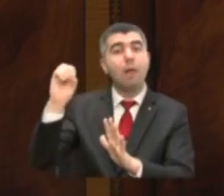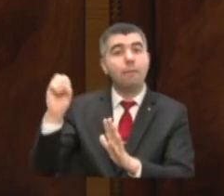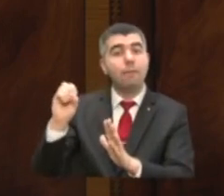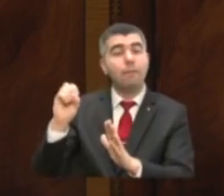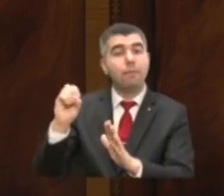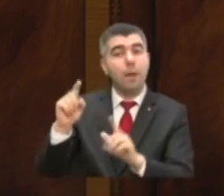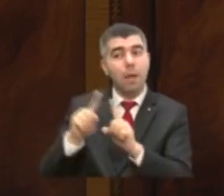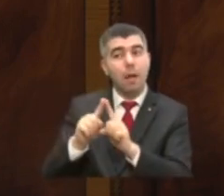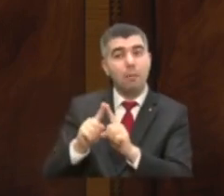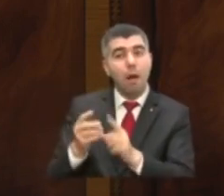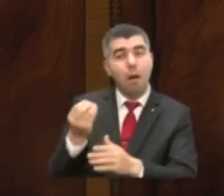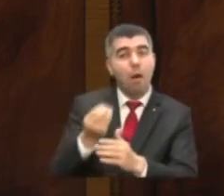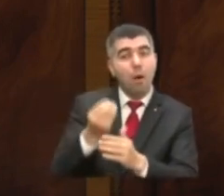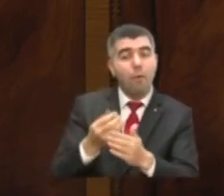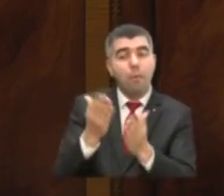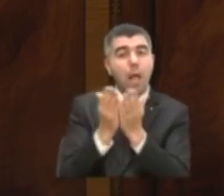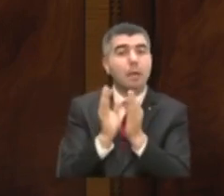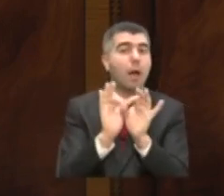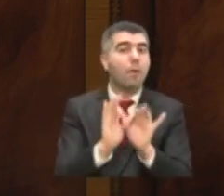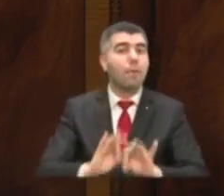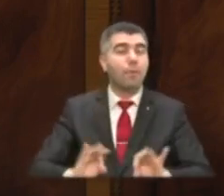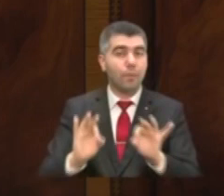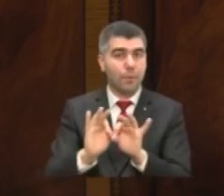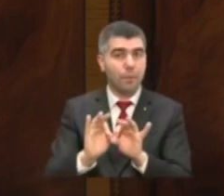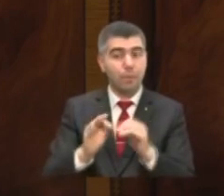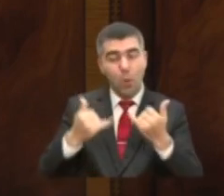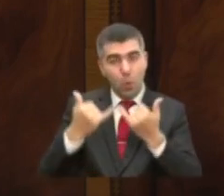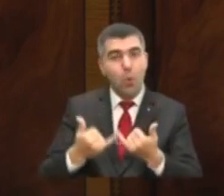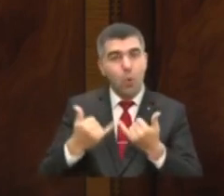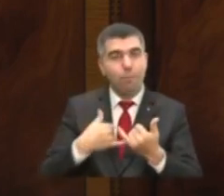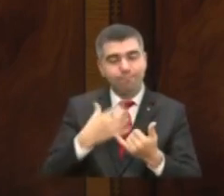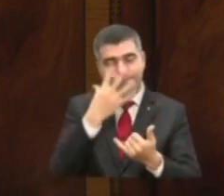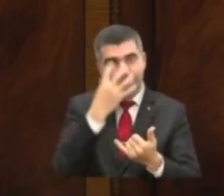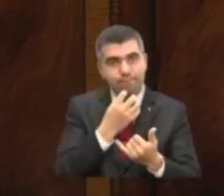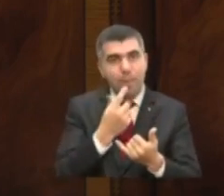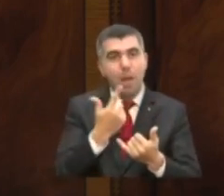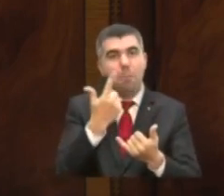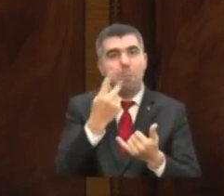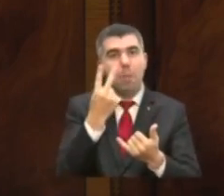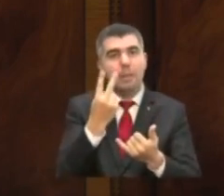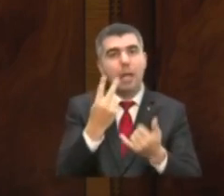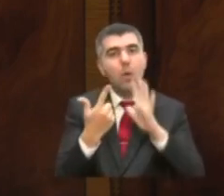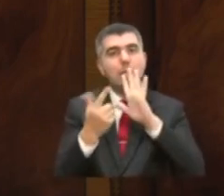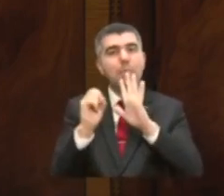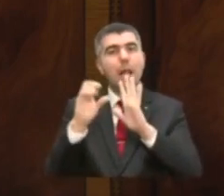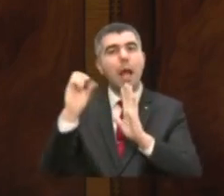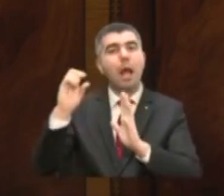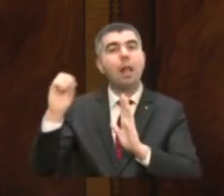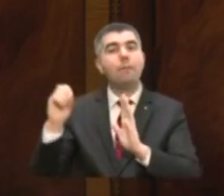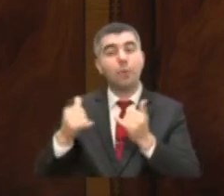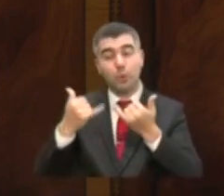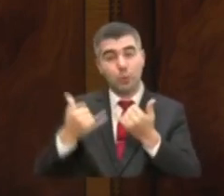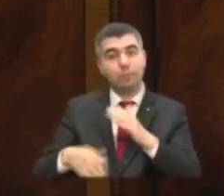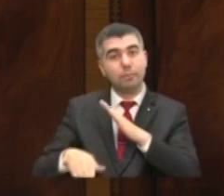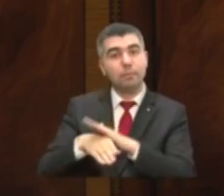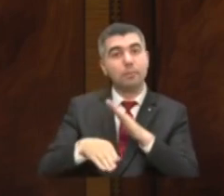اليوم صحيح باقي نحن نتألم لأن عندنا 270 ألف لا يزالون اليوم يغادرون المدرسة سنويا اليوم،